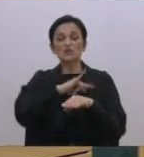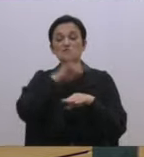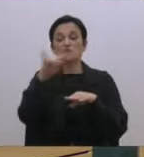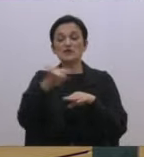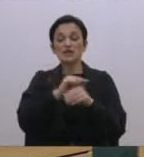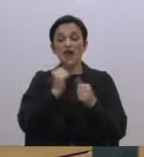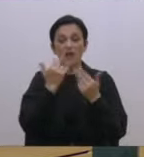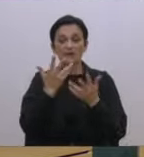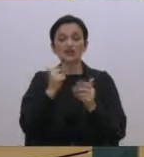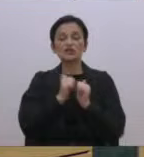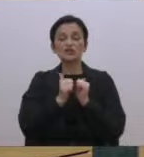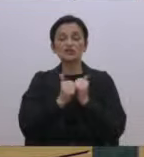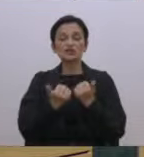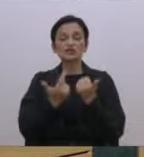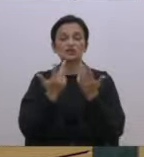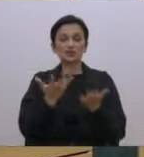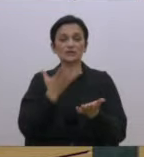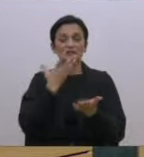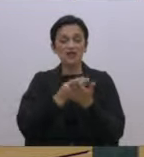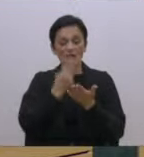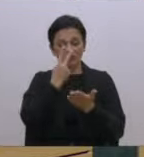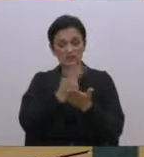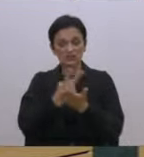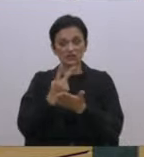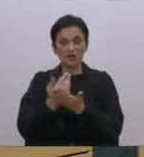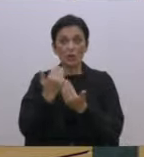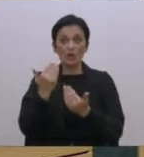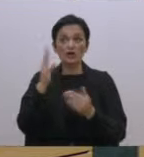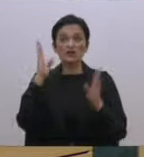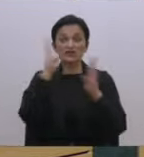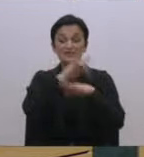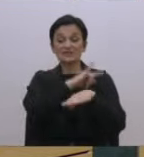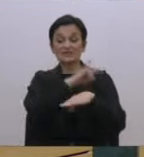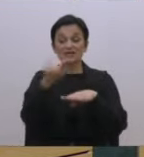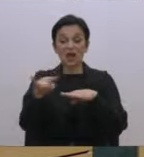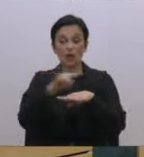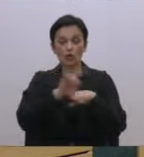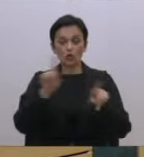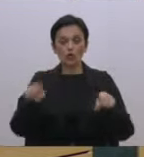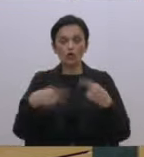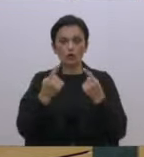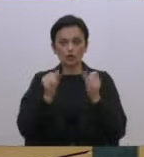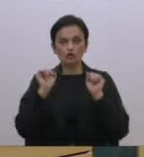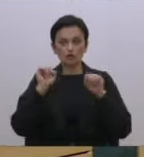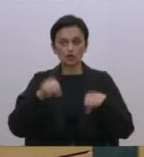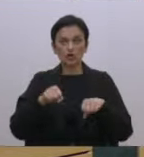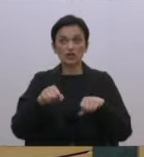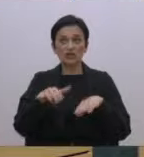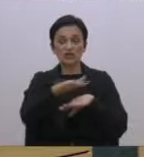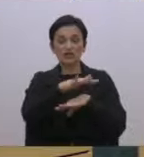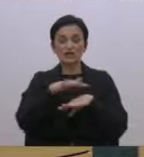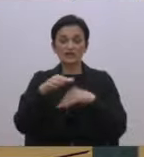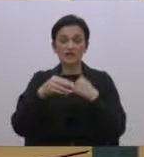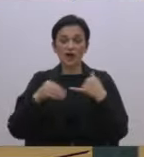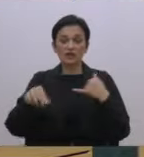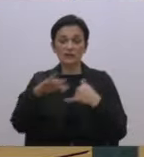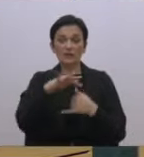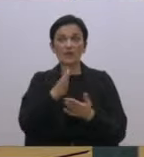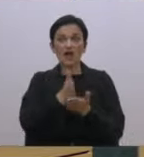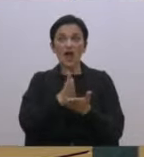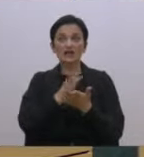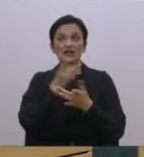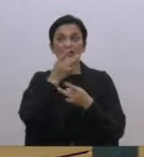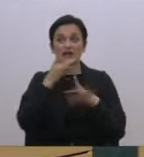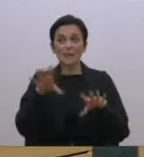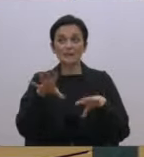და სიხშირეები საკუთარი შეხედულებისამებრ. საჰაერო მიმოსვლის განხორციელება შესაძლებელია ქვეყნების ტერიტორიაზე არსებულ